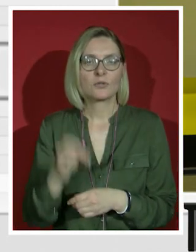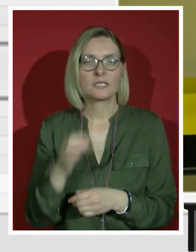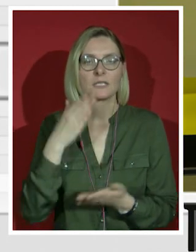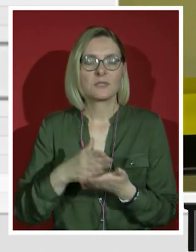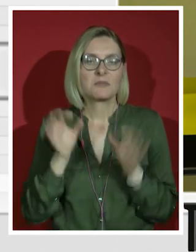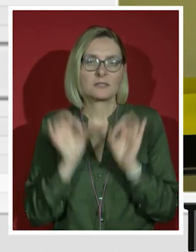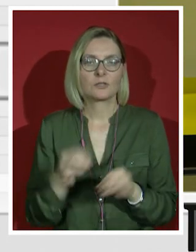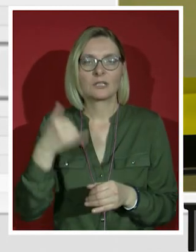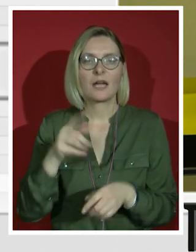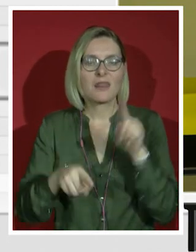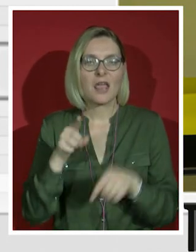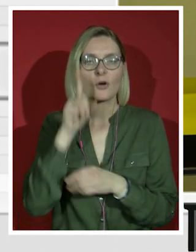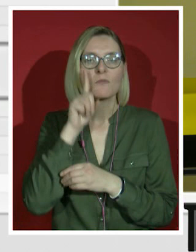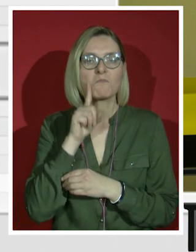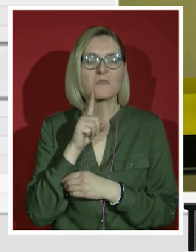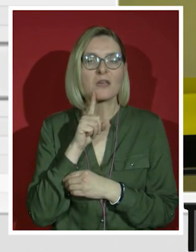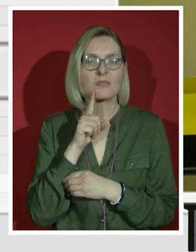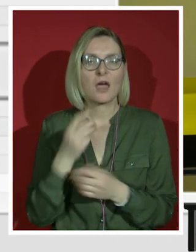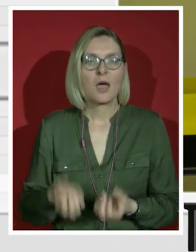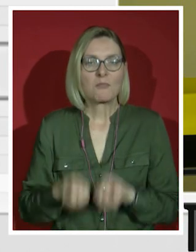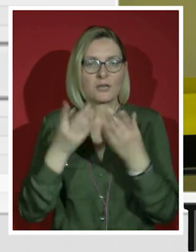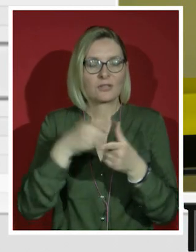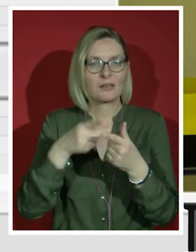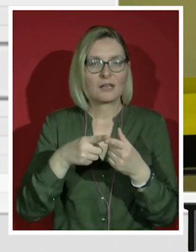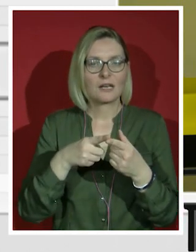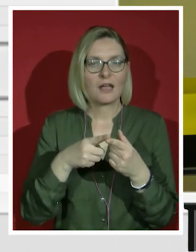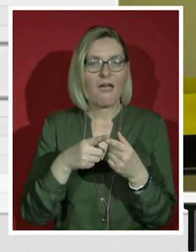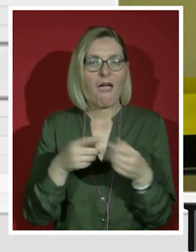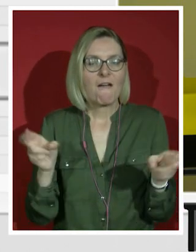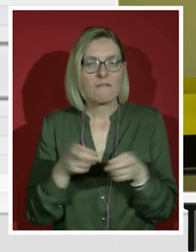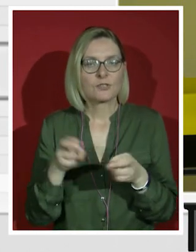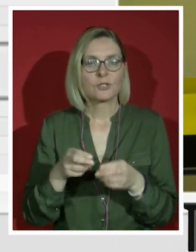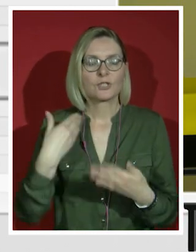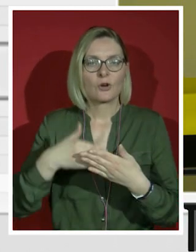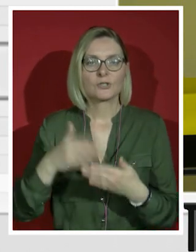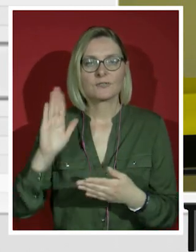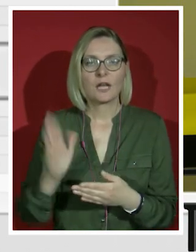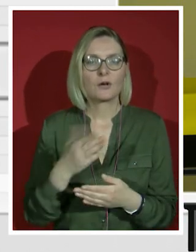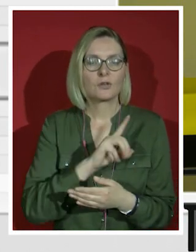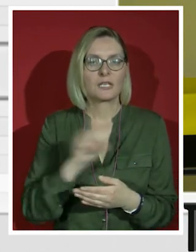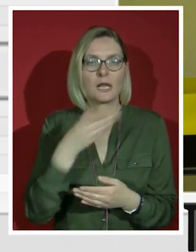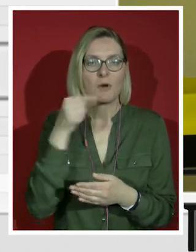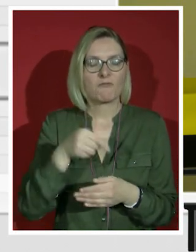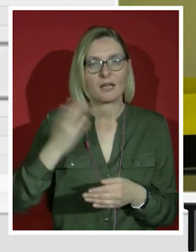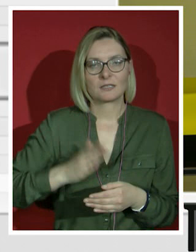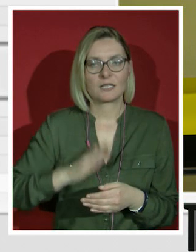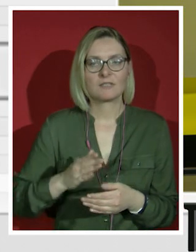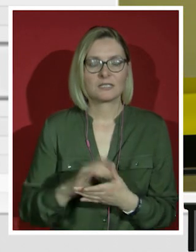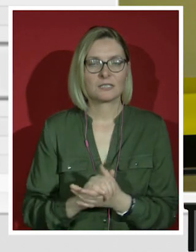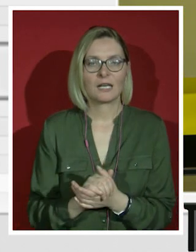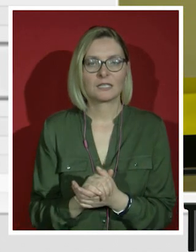дека некој мед е природен или вештачки, освен или ако не доминираат овие карактеристики. Единствената